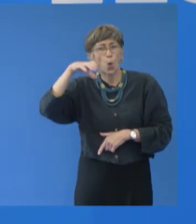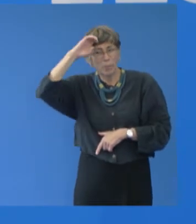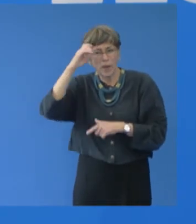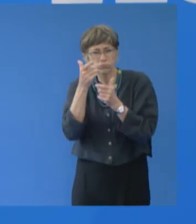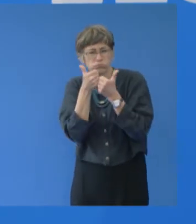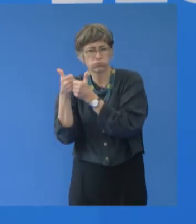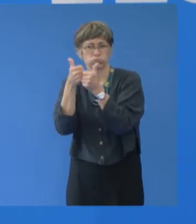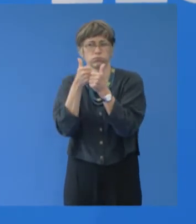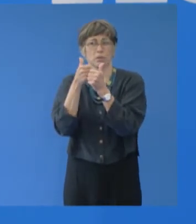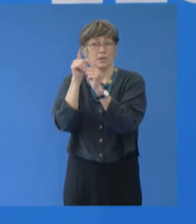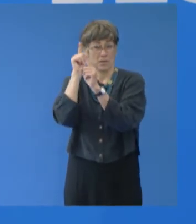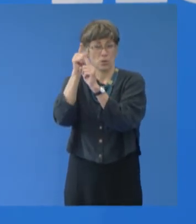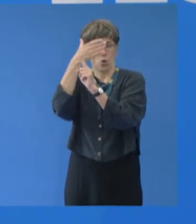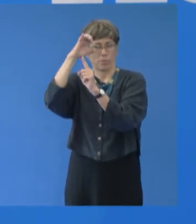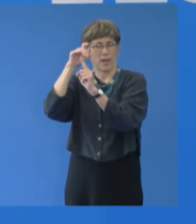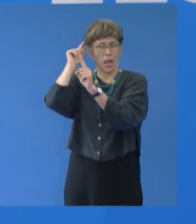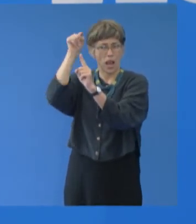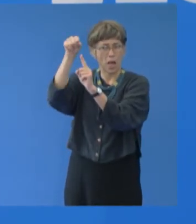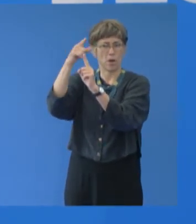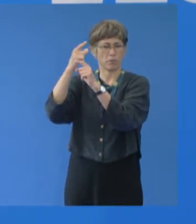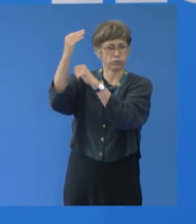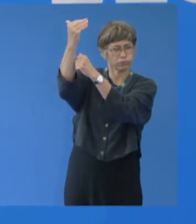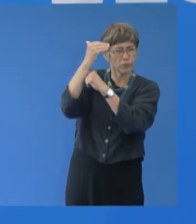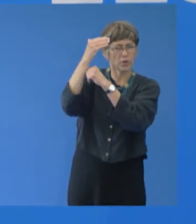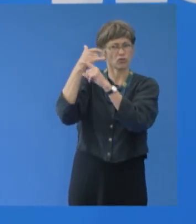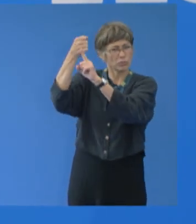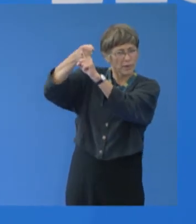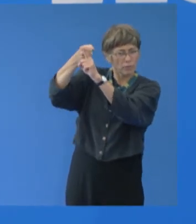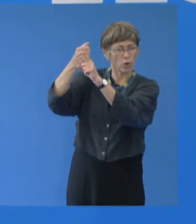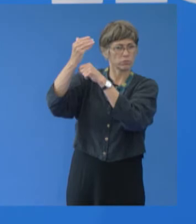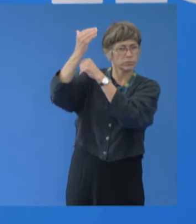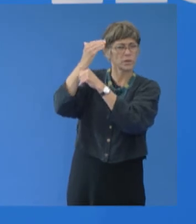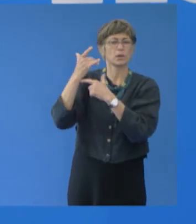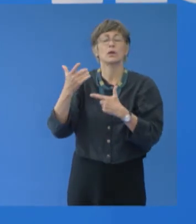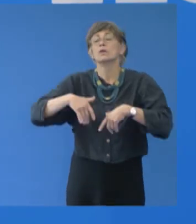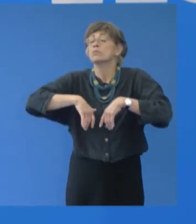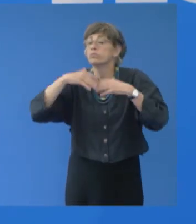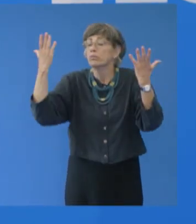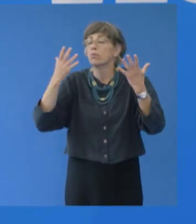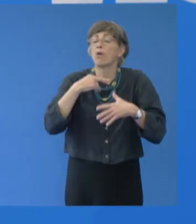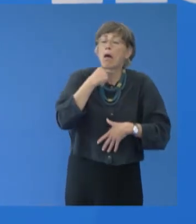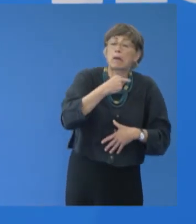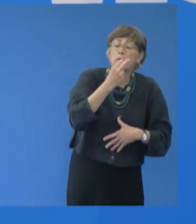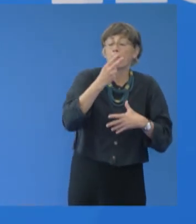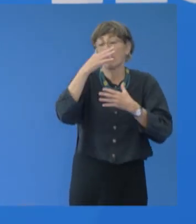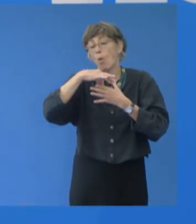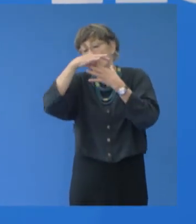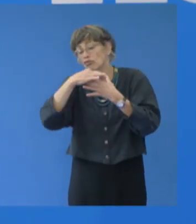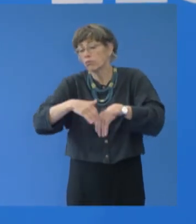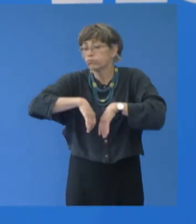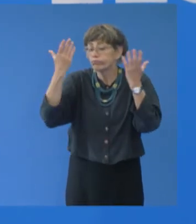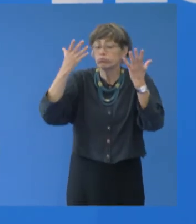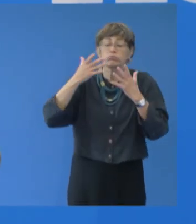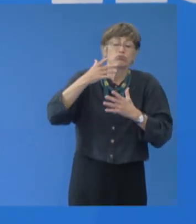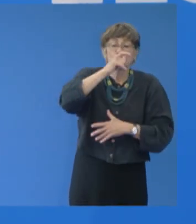C'est là-bas qu'il faut que nos députés européens nous défendent. Alors peu importe notre accent, notre religion, notre